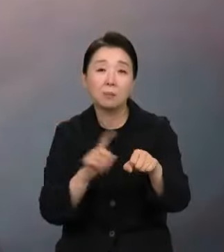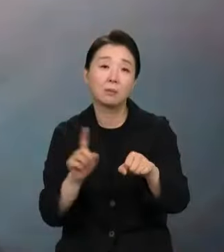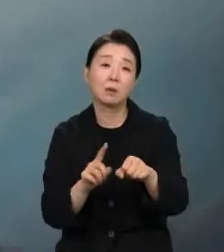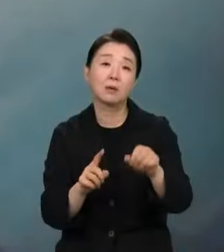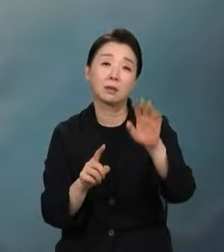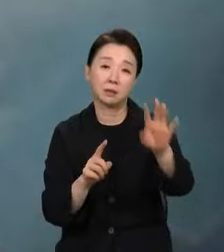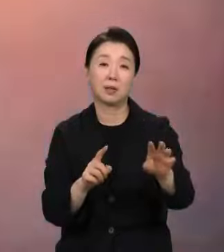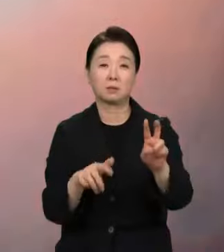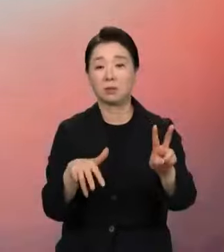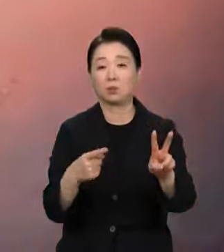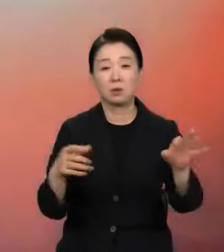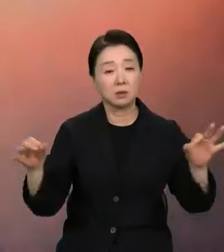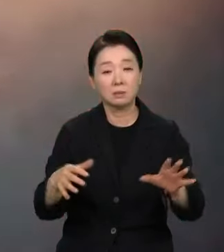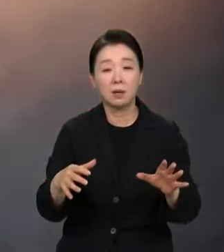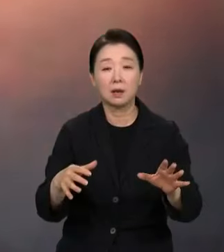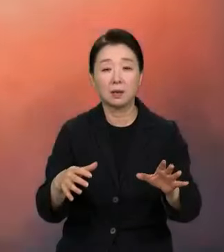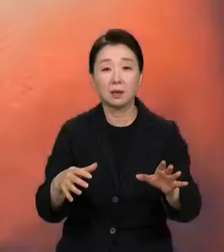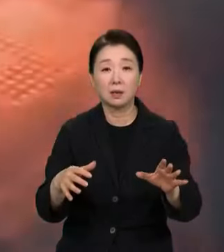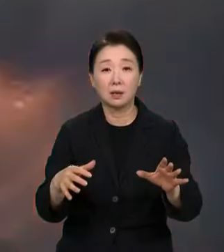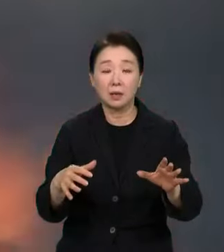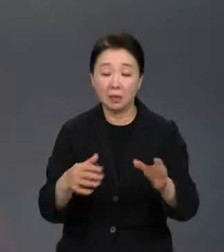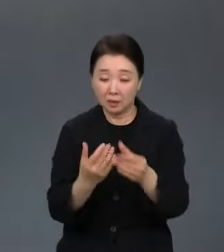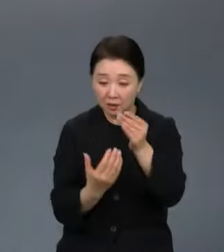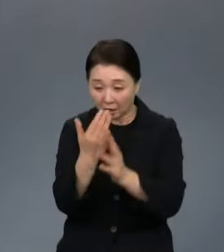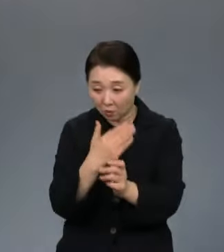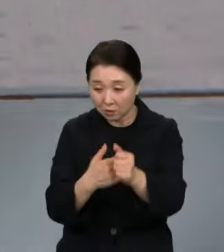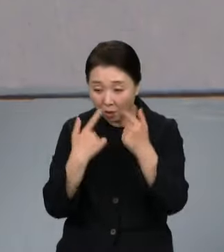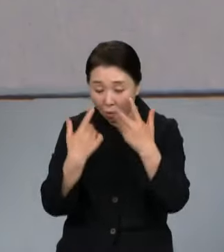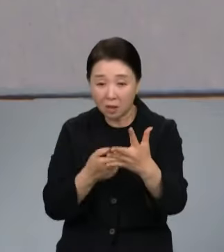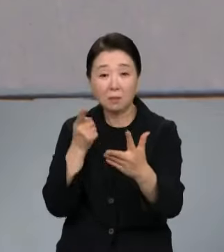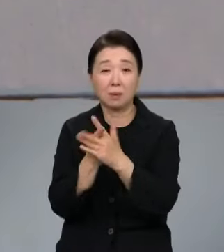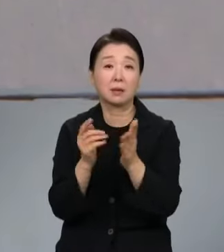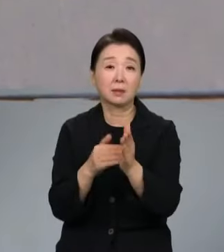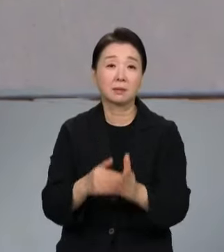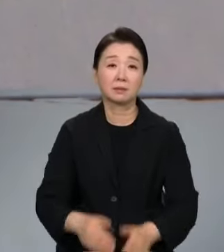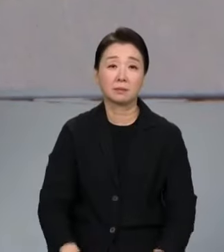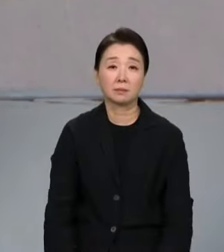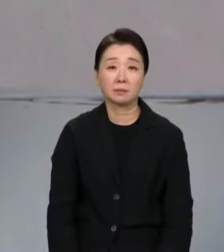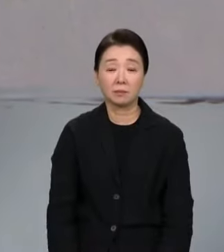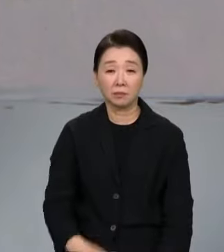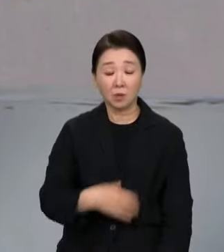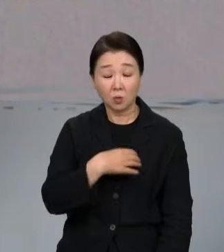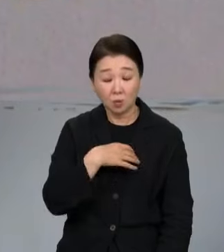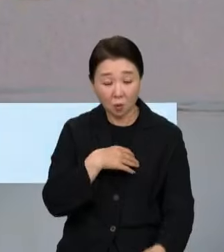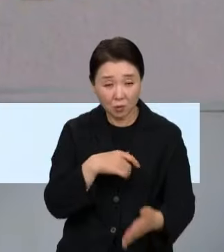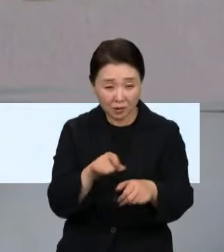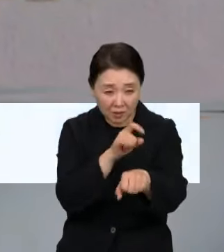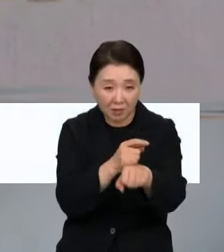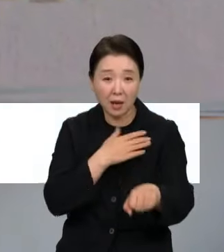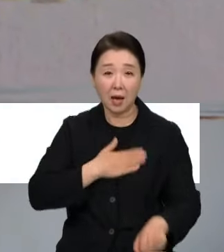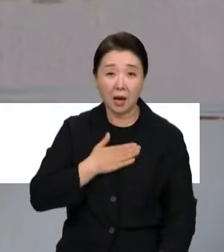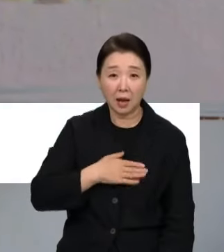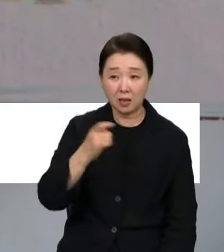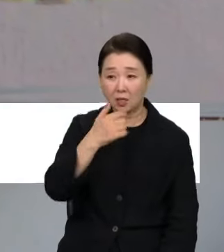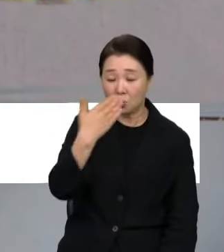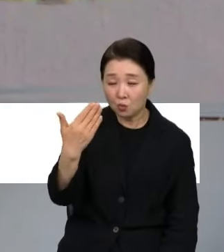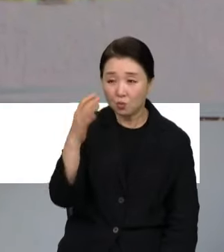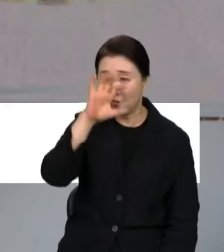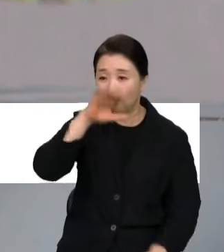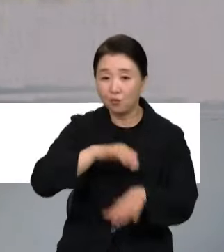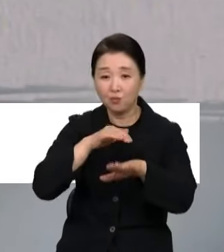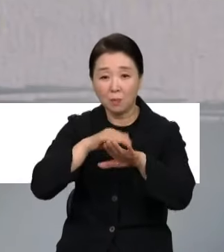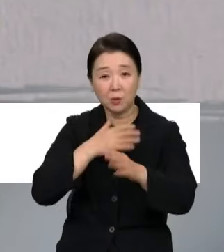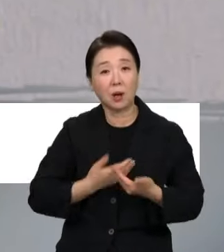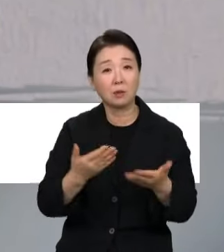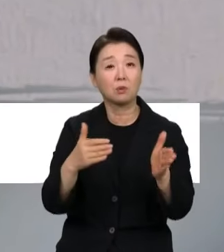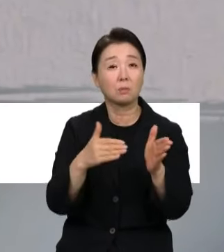단 42초였습니다. 사고 상황을 정확히 예측한 겁니다. 위험물 특성을 알리고 소방 훈련을 실시해야 한다고